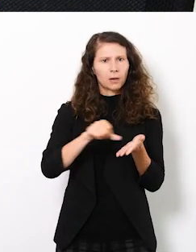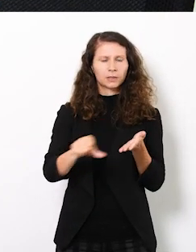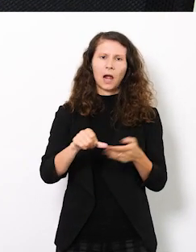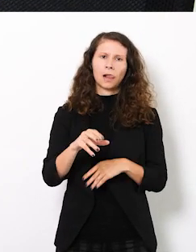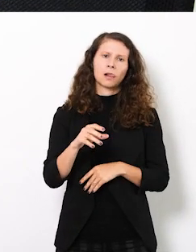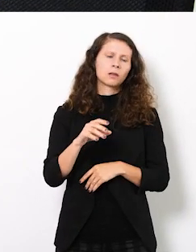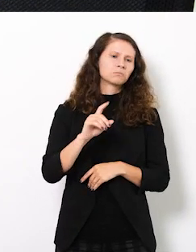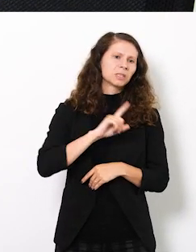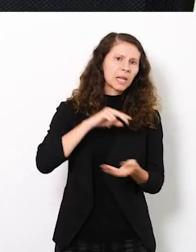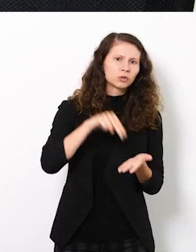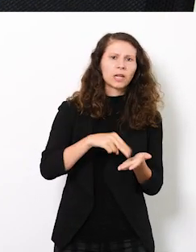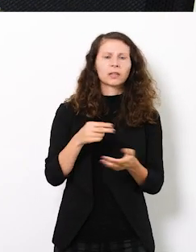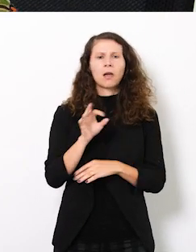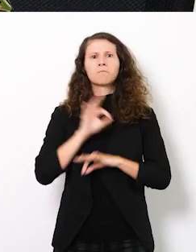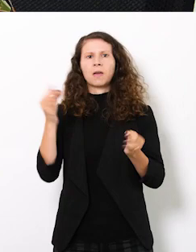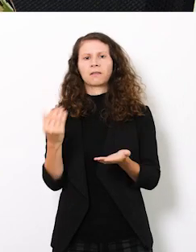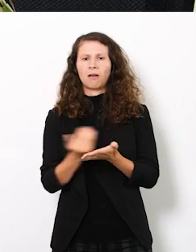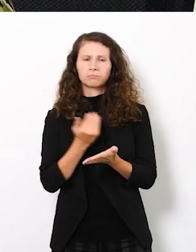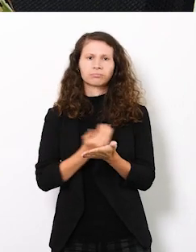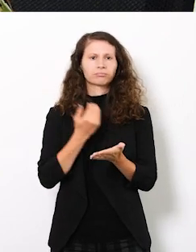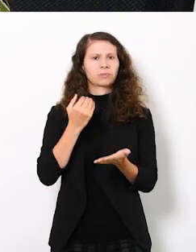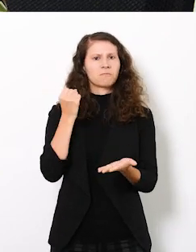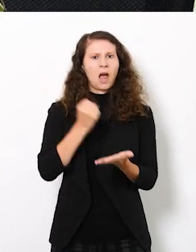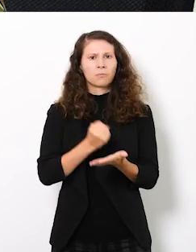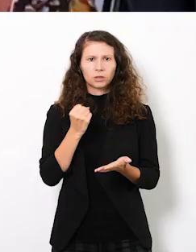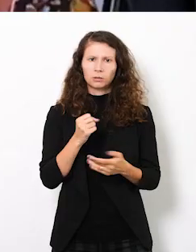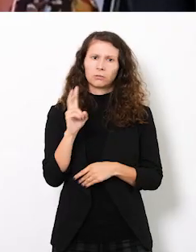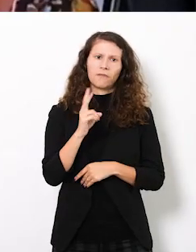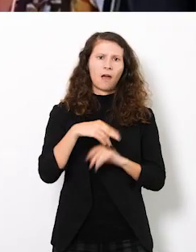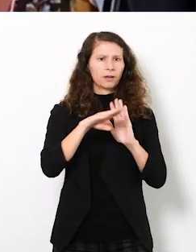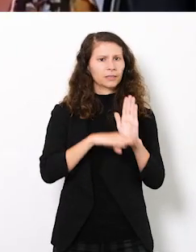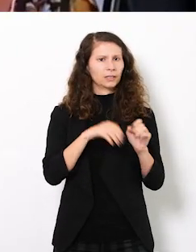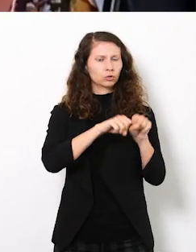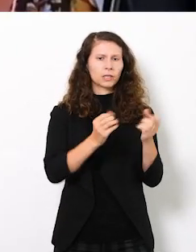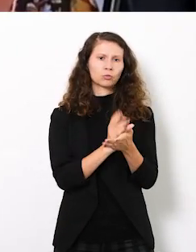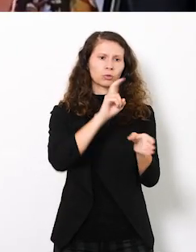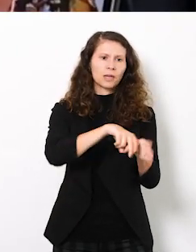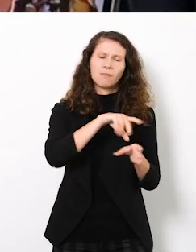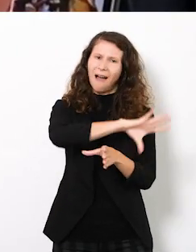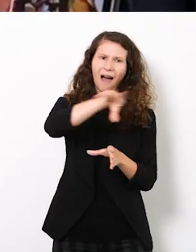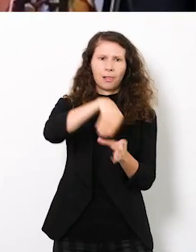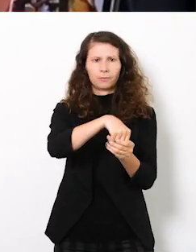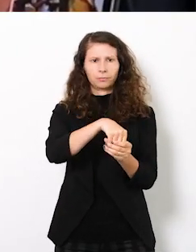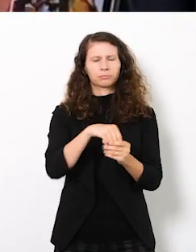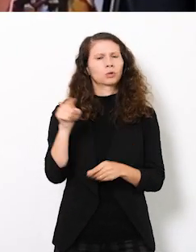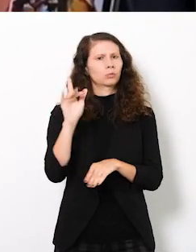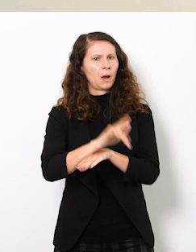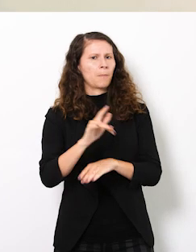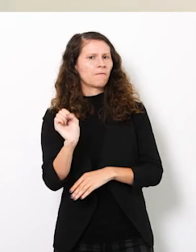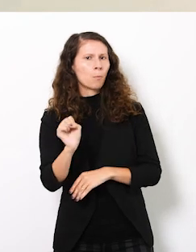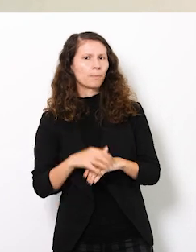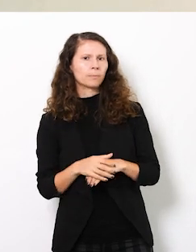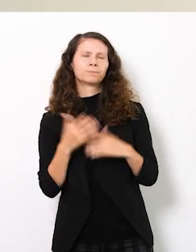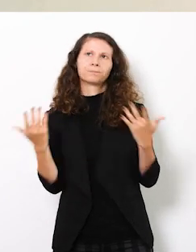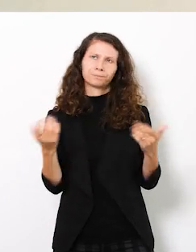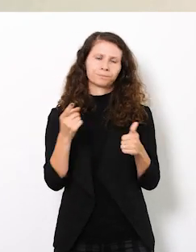Besserverdiener, Beamten und alle, die jetzt schon im gesetzlichen System sind? Zum einen, das Ziel muss ja in Deutschland sein, dass